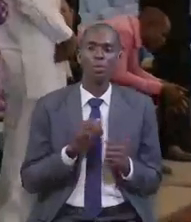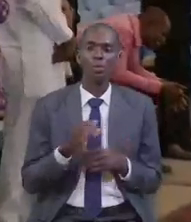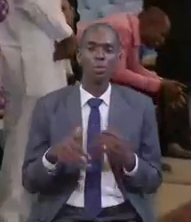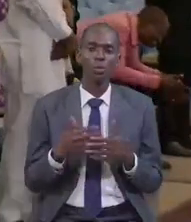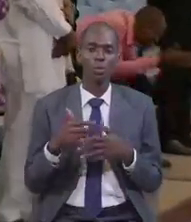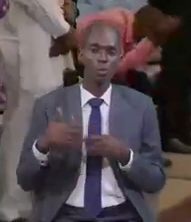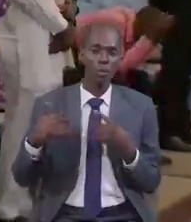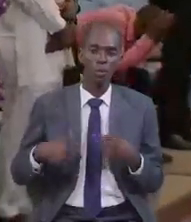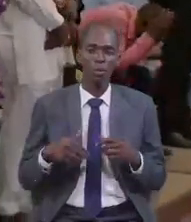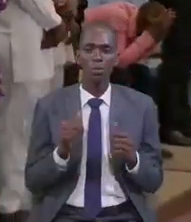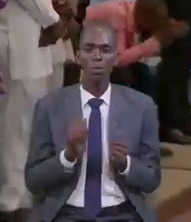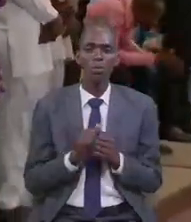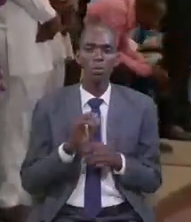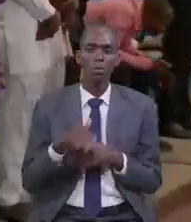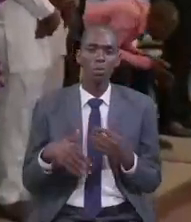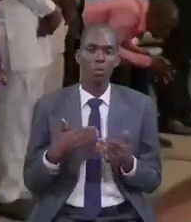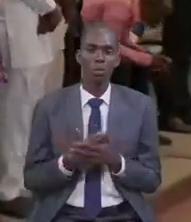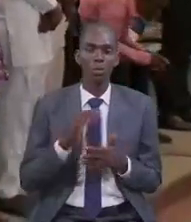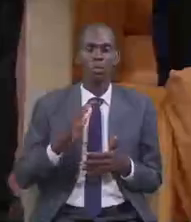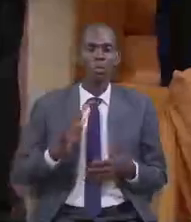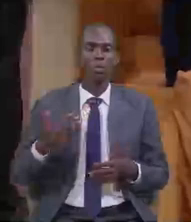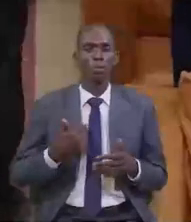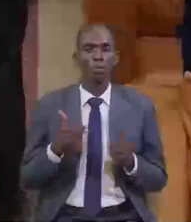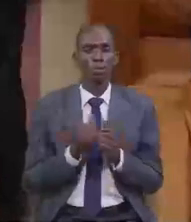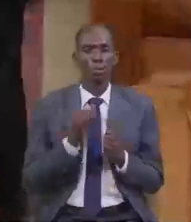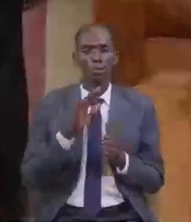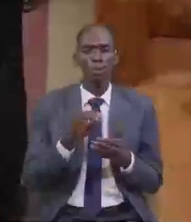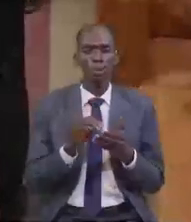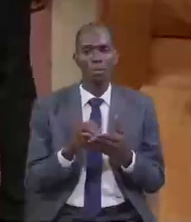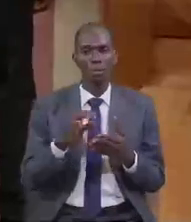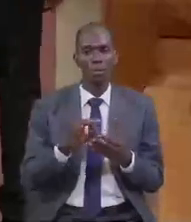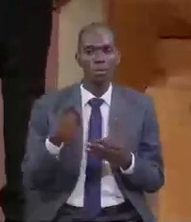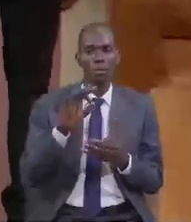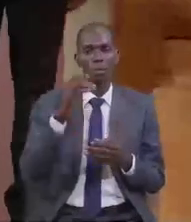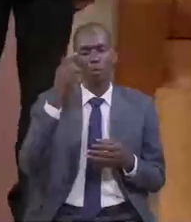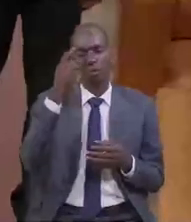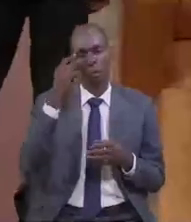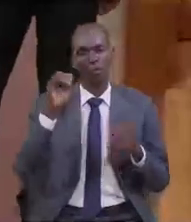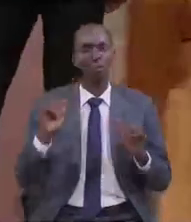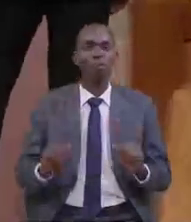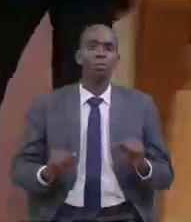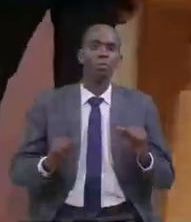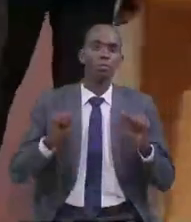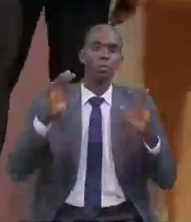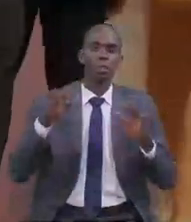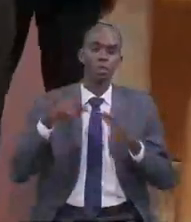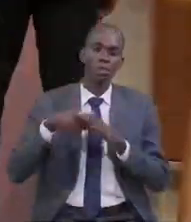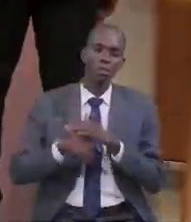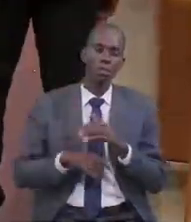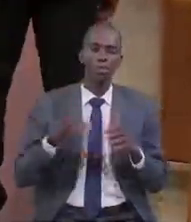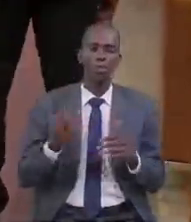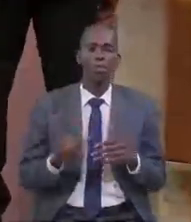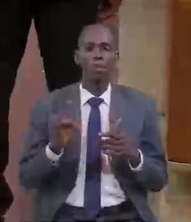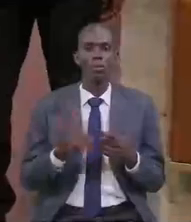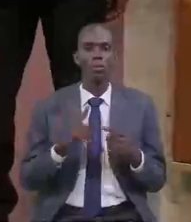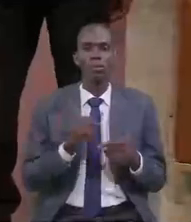toute ton âme, tout ton esprit, toute ta force, tu te consacres totalement, profondément